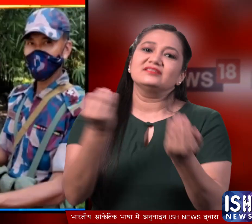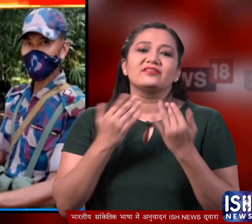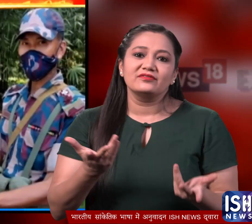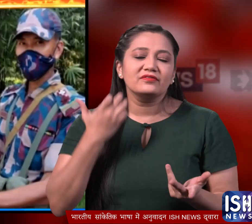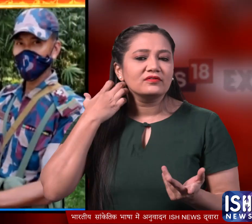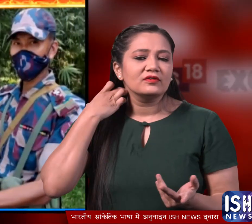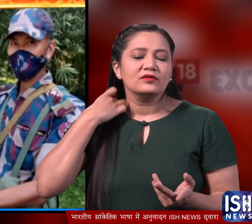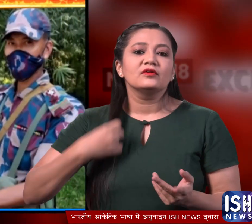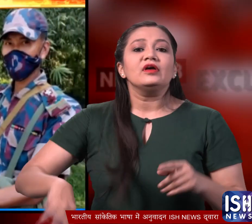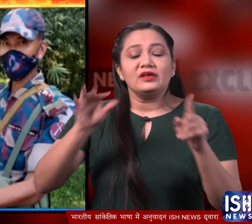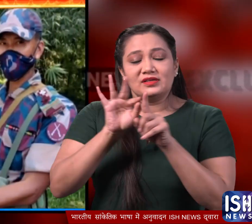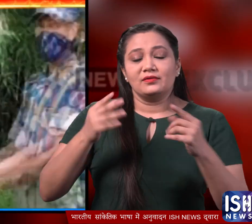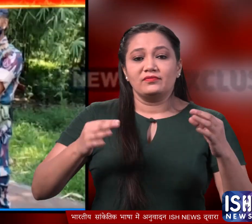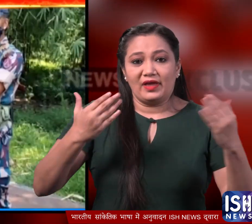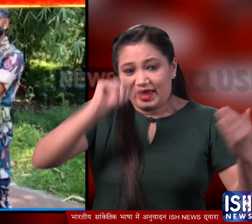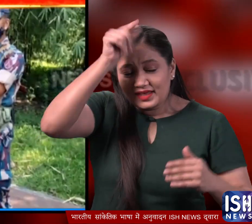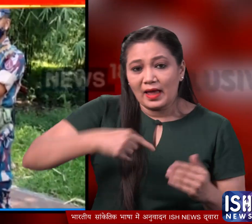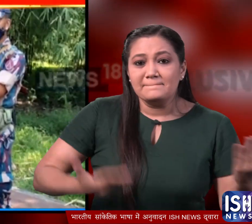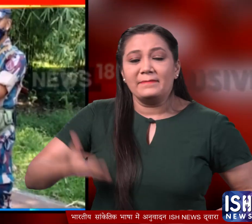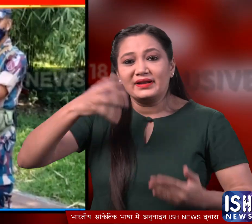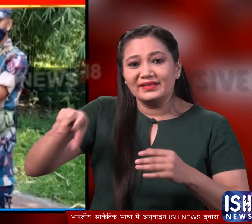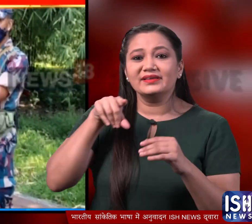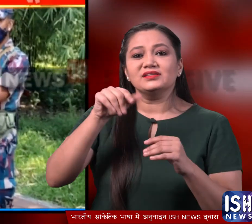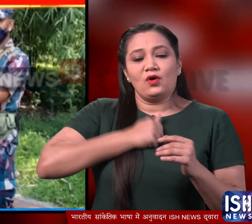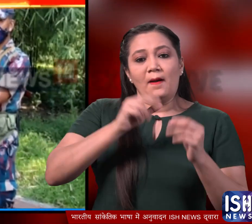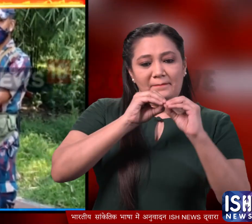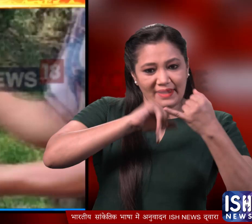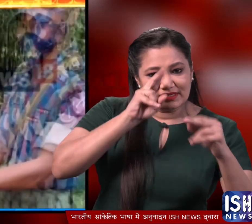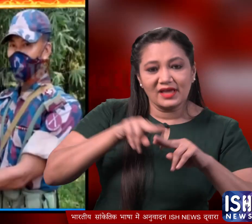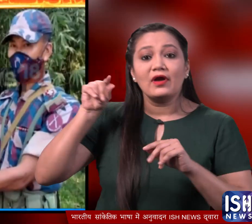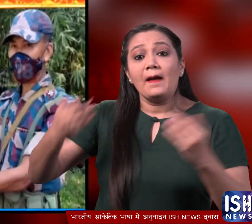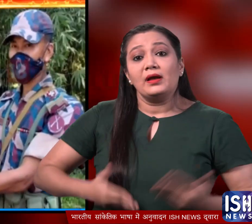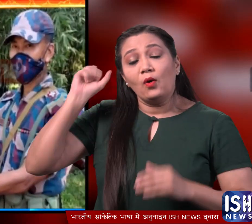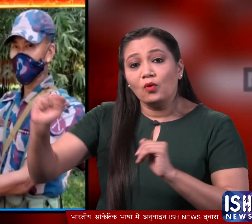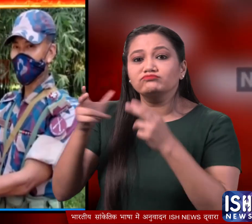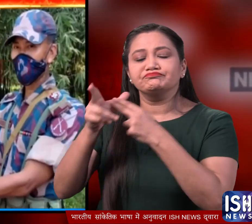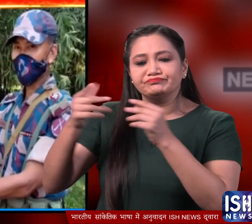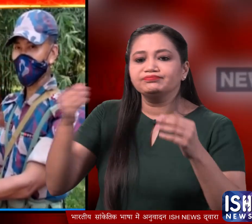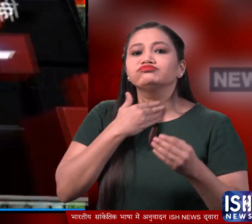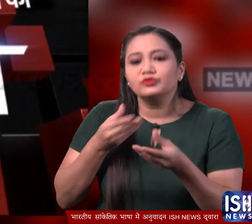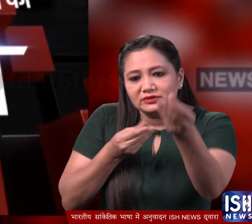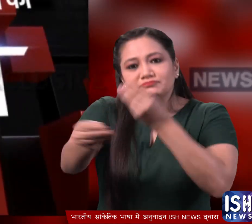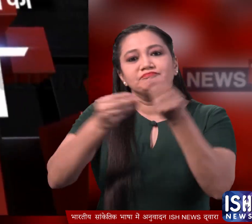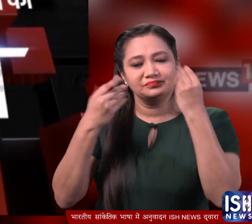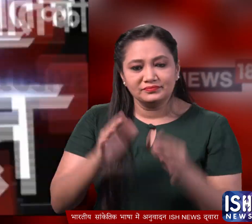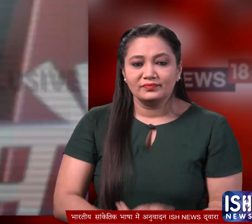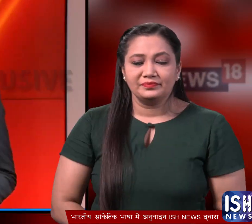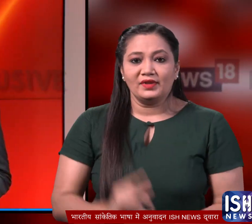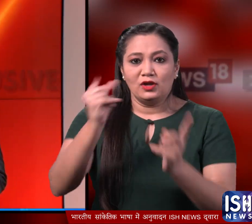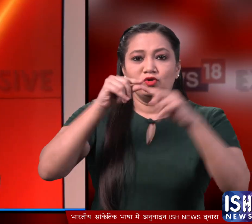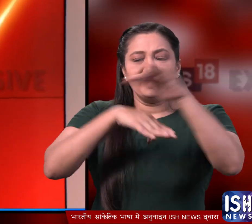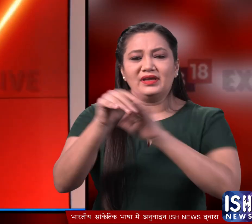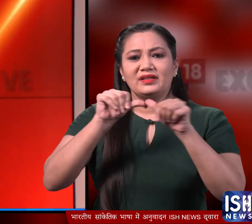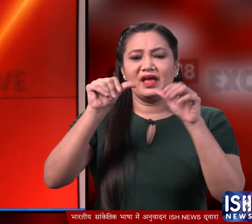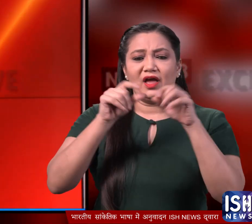ادھر بھارت بانگلہ دیش بورڈر پر بھی بی ایس ایف اور بورڑا گارڈ بانگلہ دیش کے ادکاریوں نے دیوالی کے موقع پر ایک دوسرے کو مٹھائی بھینٹ کی یوپی کے